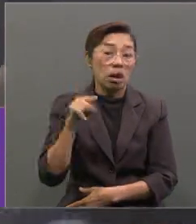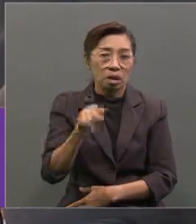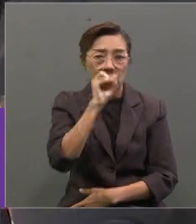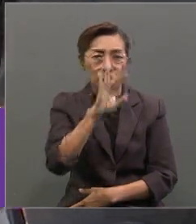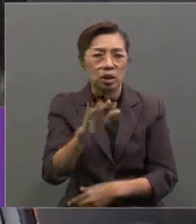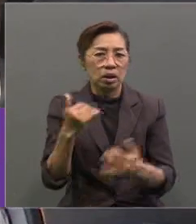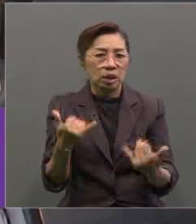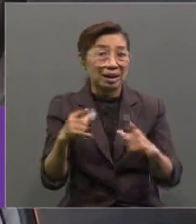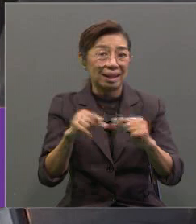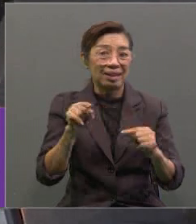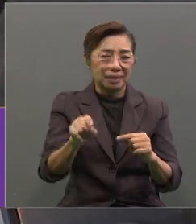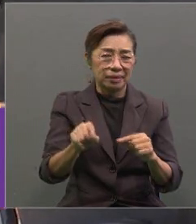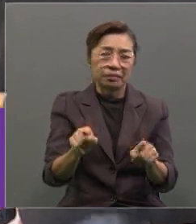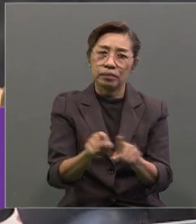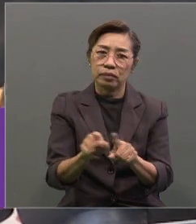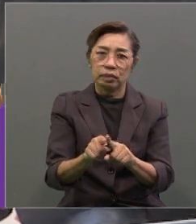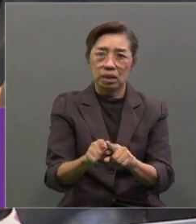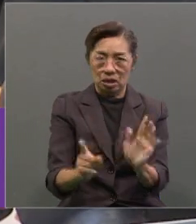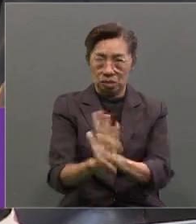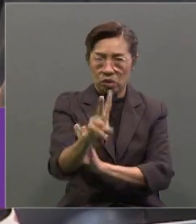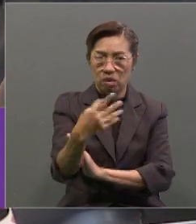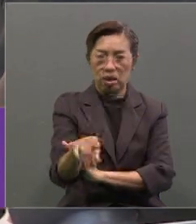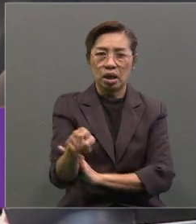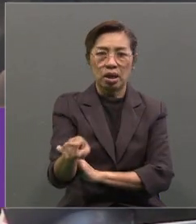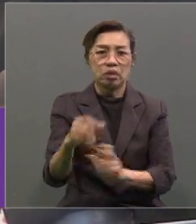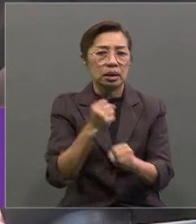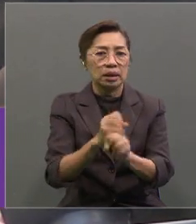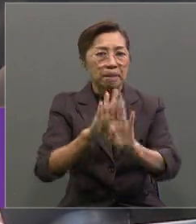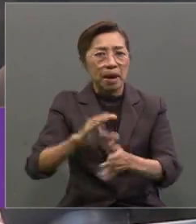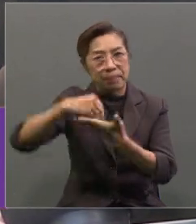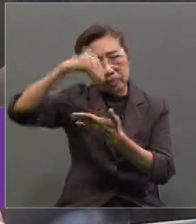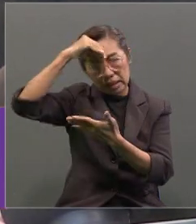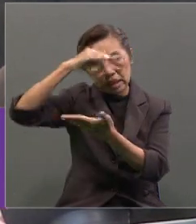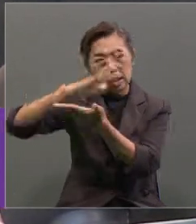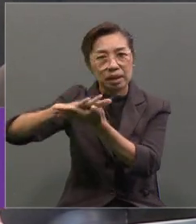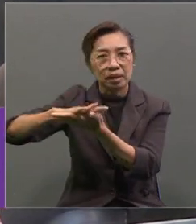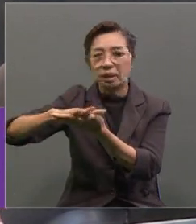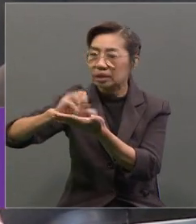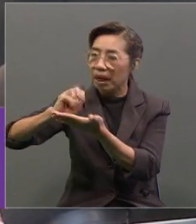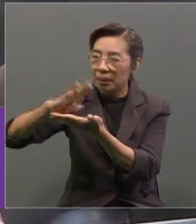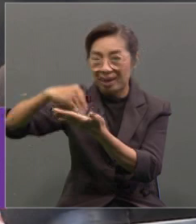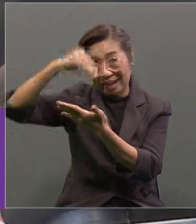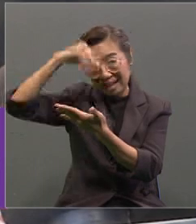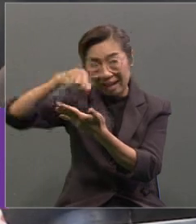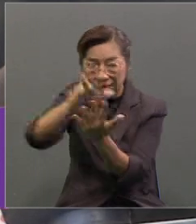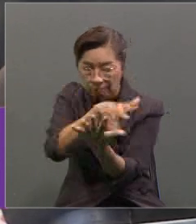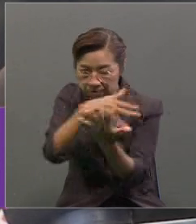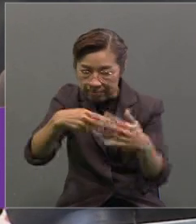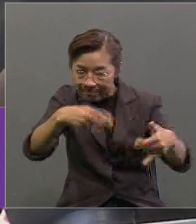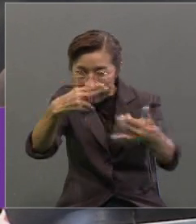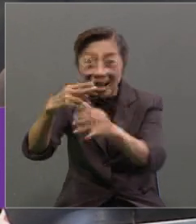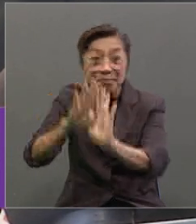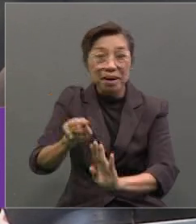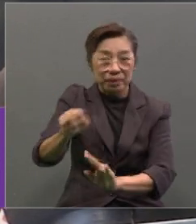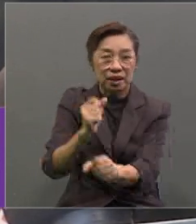านก็บอกว่าคดีนี้เนี่ยถือเป็นคดีที่2ที่มีแผนประทุษกรรมลักษณะเป็นนักศึกษาที่มีการวางแผนเป็นขั้นเป็นตอนในการก่อเหตุ